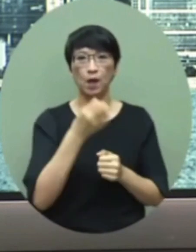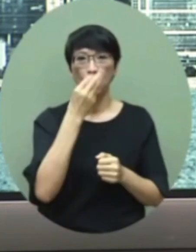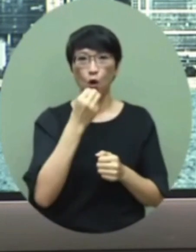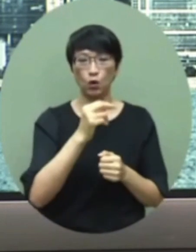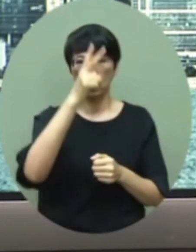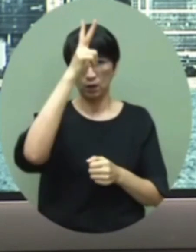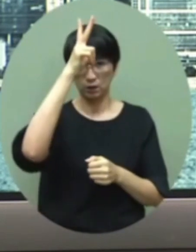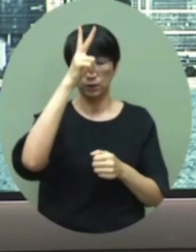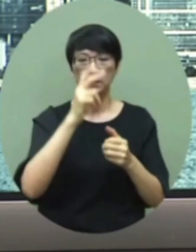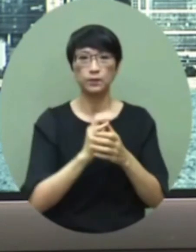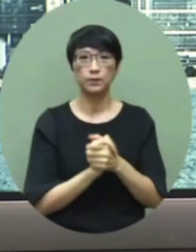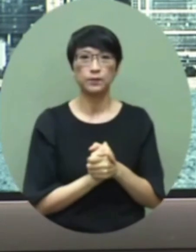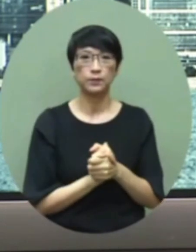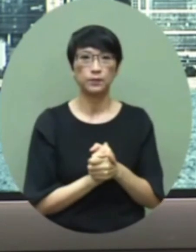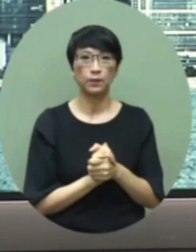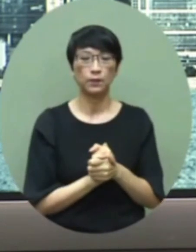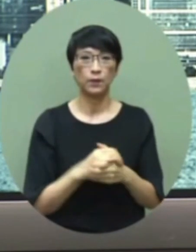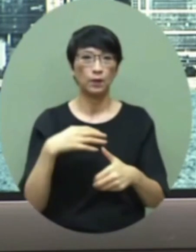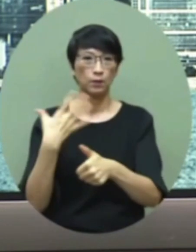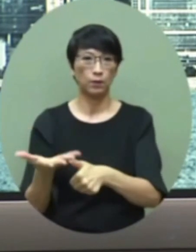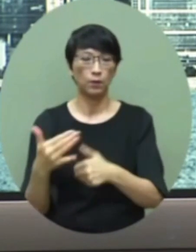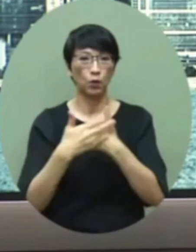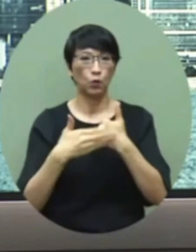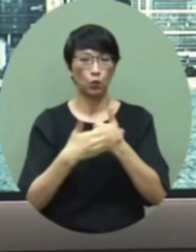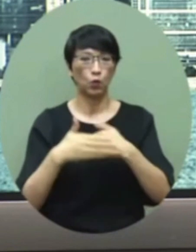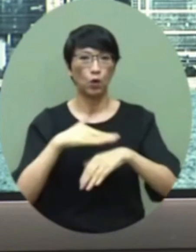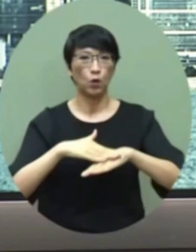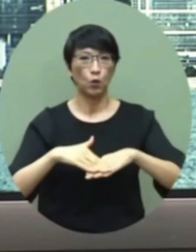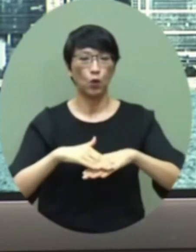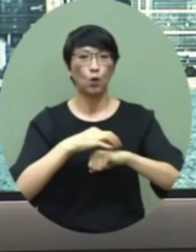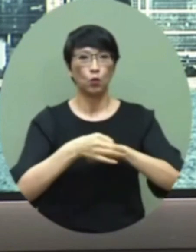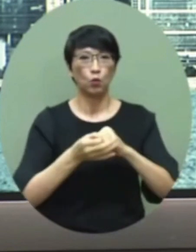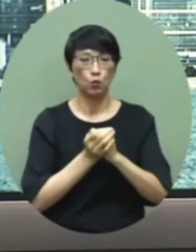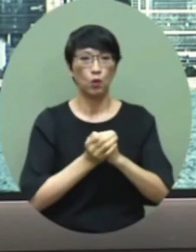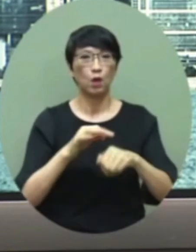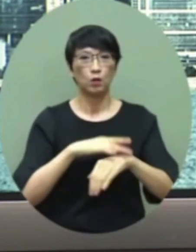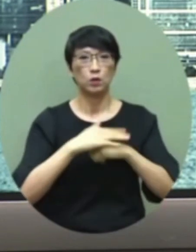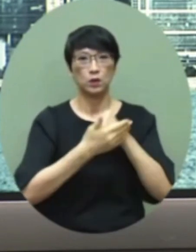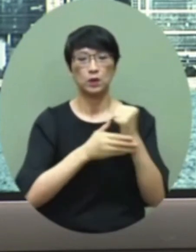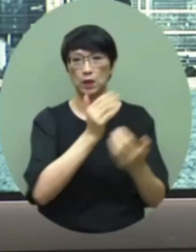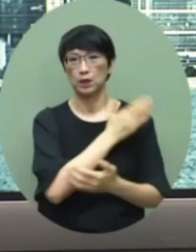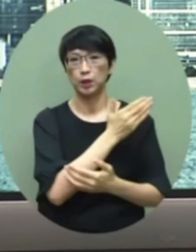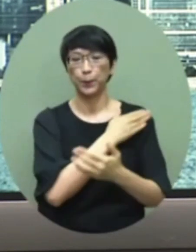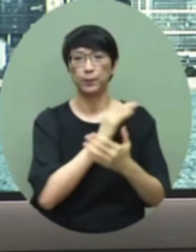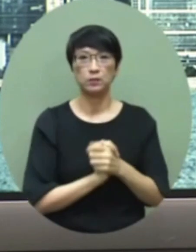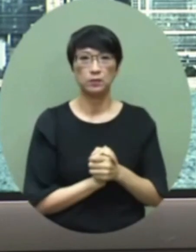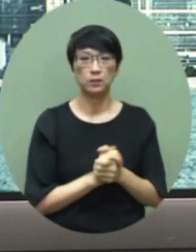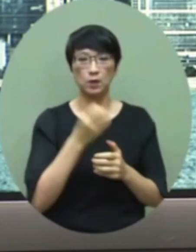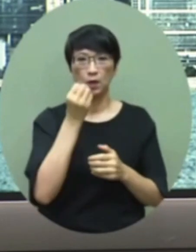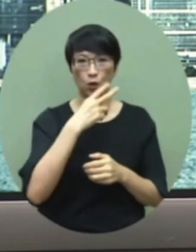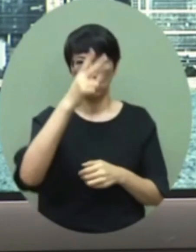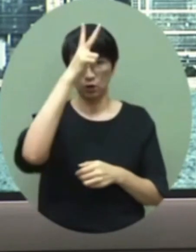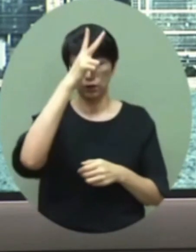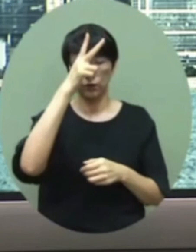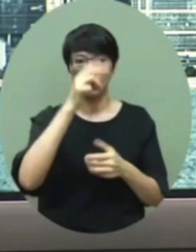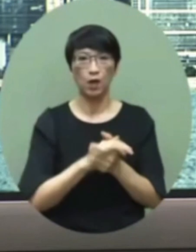港特別行政區負有維護國家安全的憲制責任，特區行